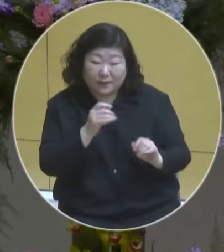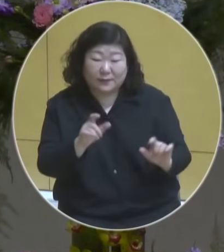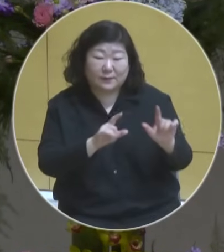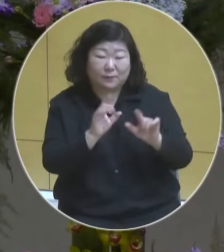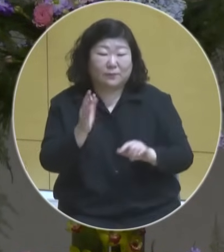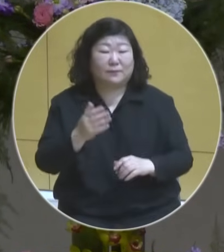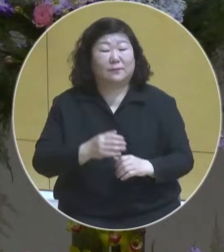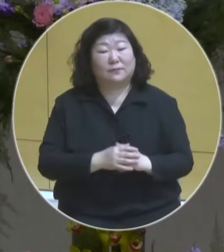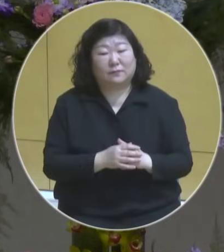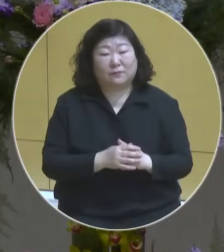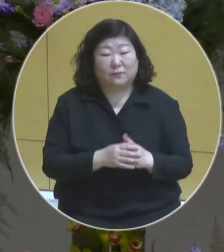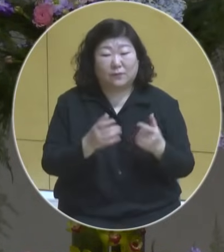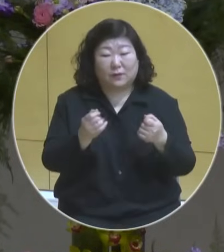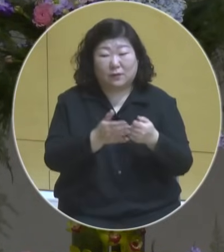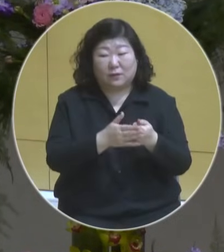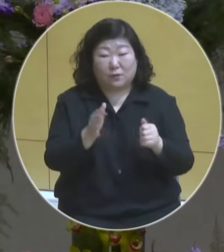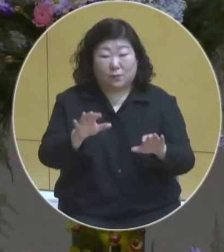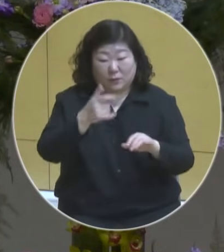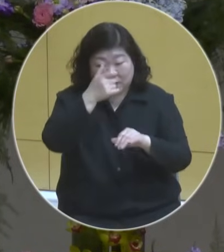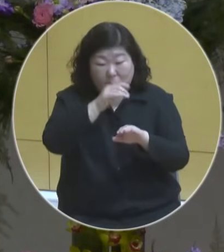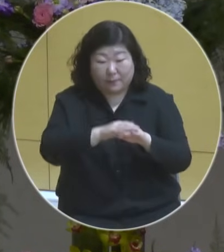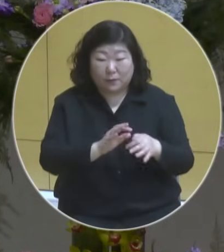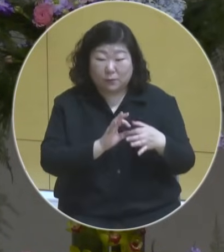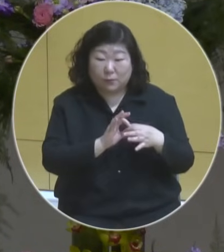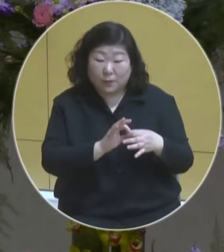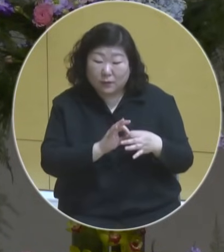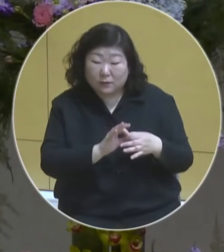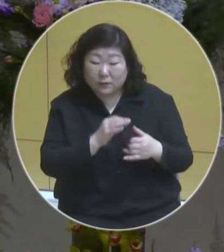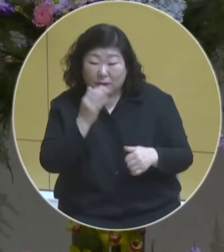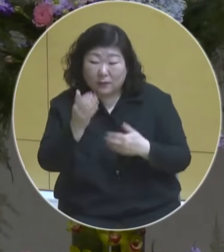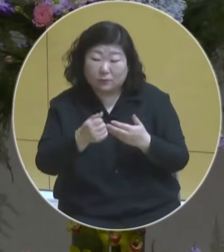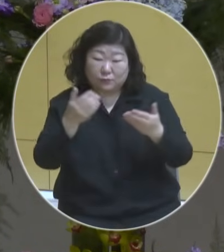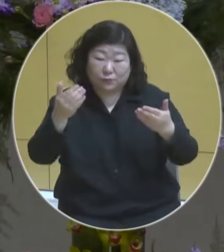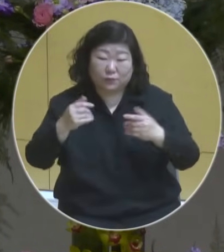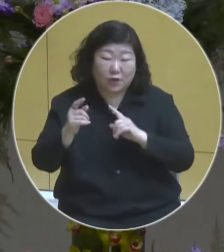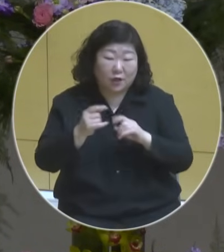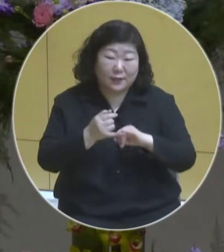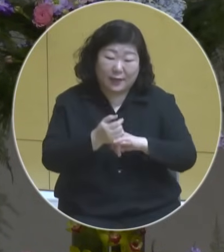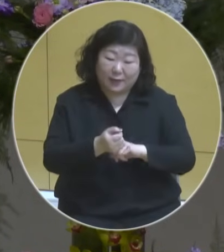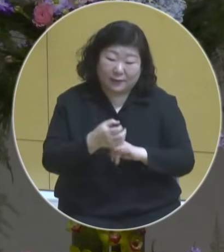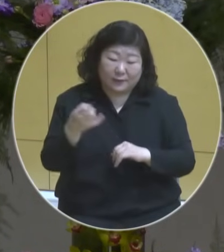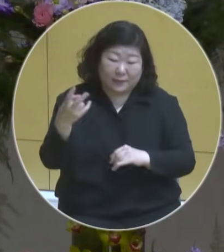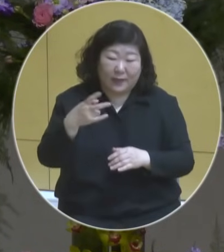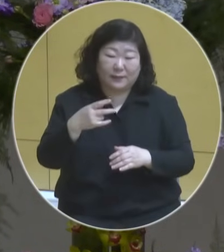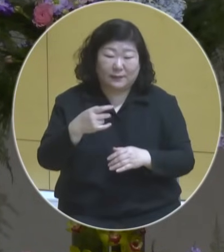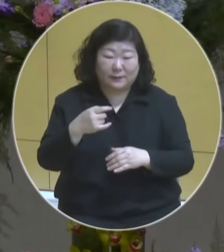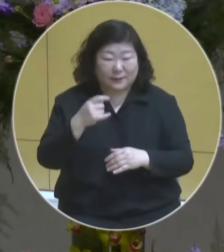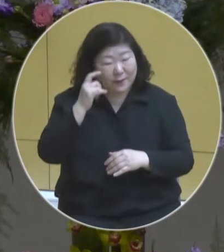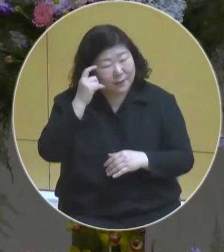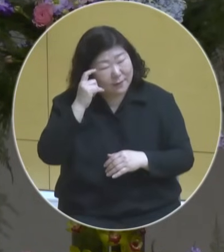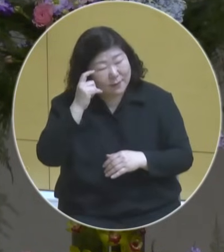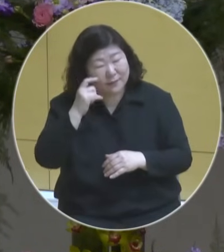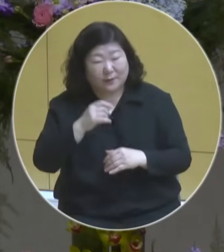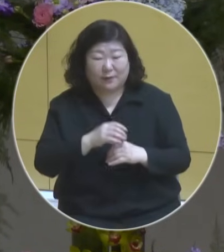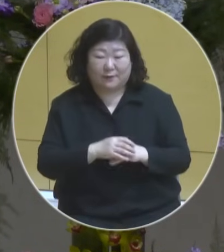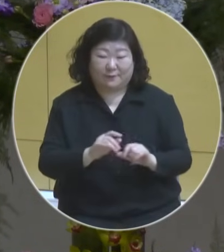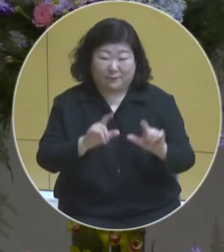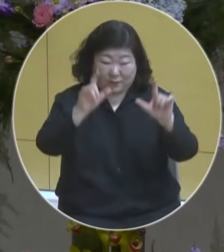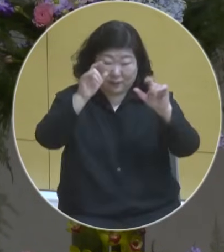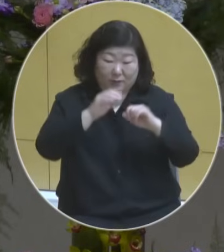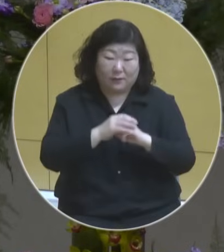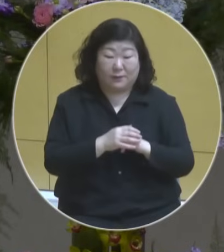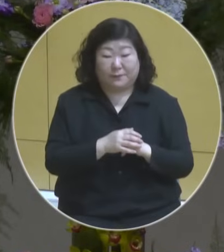것입니다 그래서 오늘 예배를 통해서 우리는 뭐예요 하나님께 주신 그 언약을 다시 되새기 날입니다 주님께서